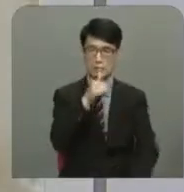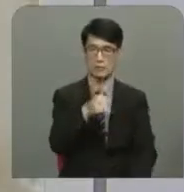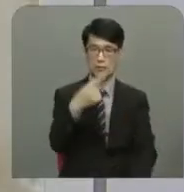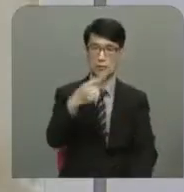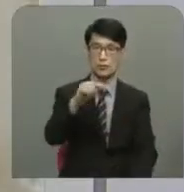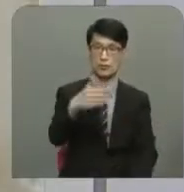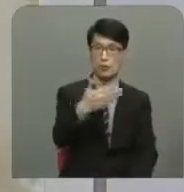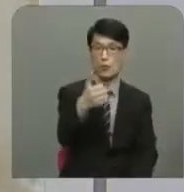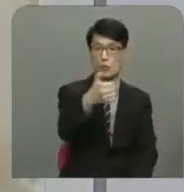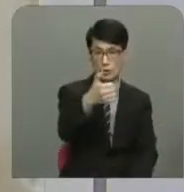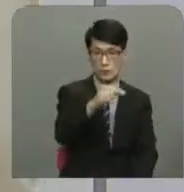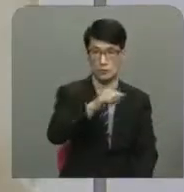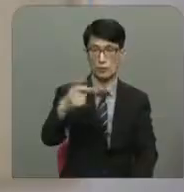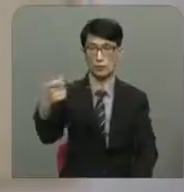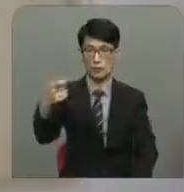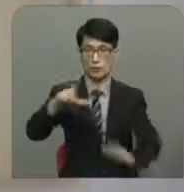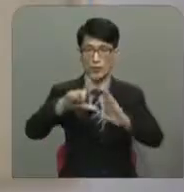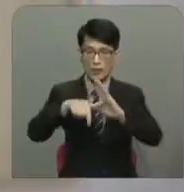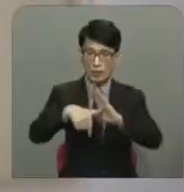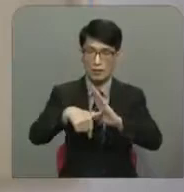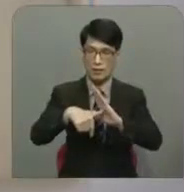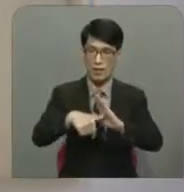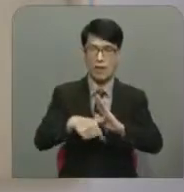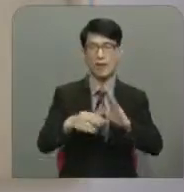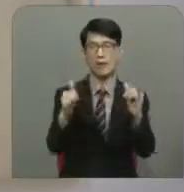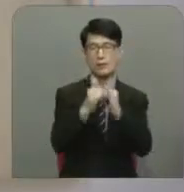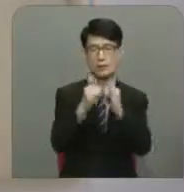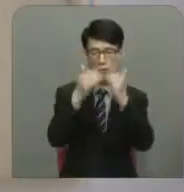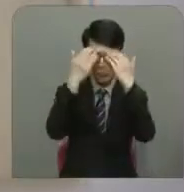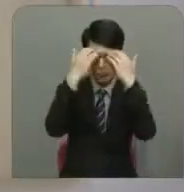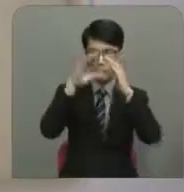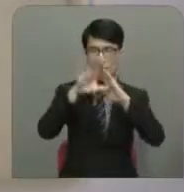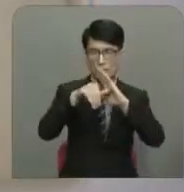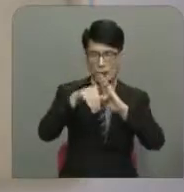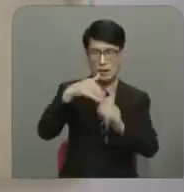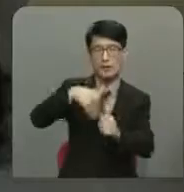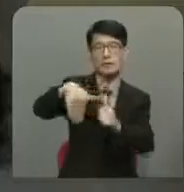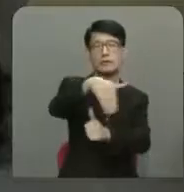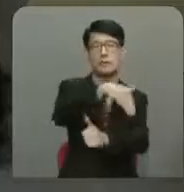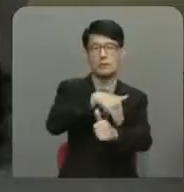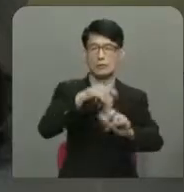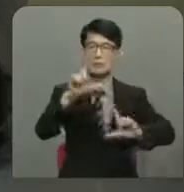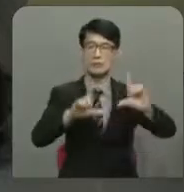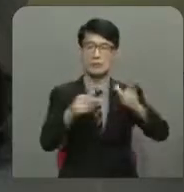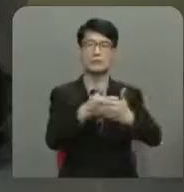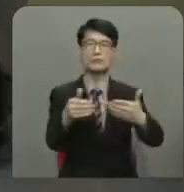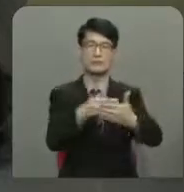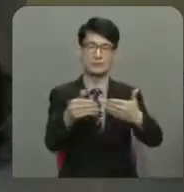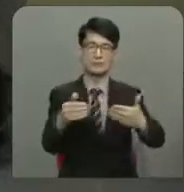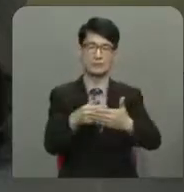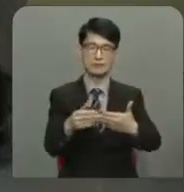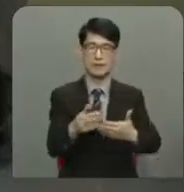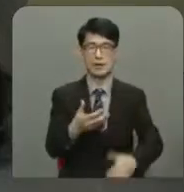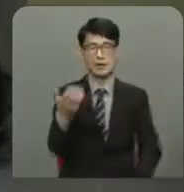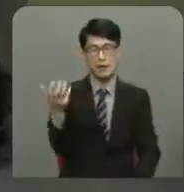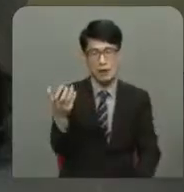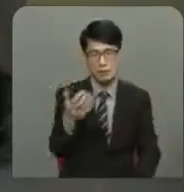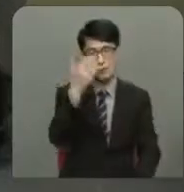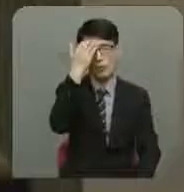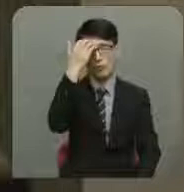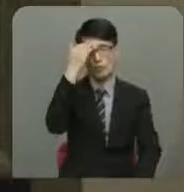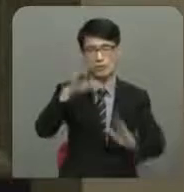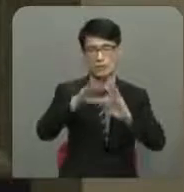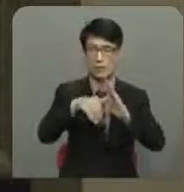1950년에서 60년대 사이 모두가 어려웠던 시절 우리 이웃들의 모습을 담았습니다. 기쁨보다 아픔이 많았던 그때 그